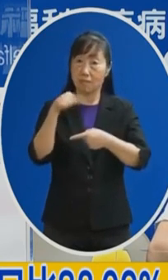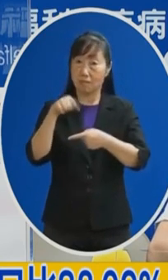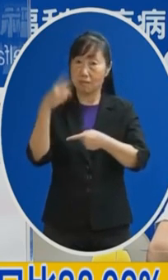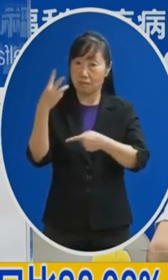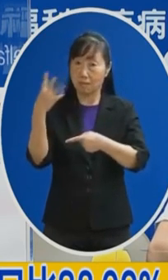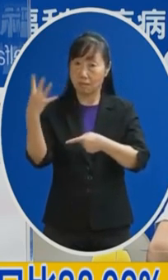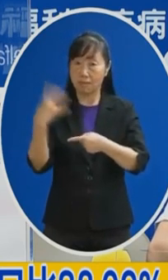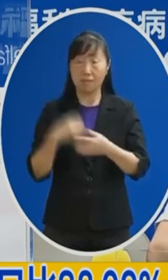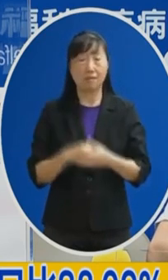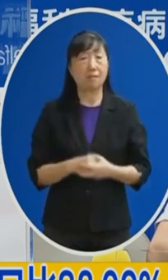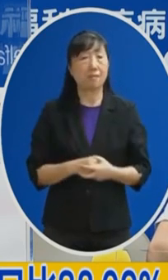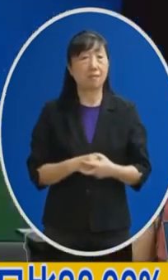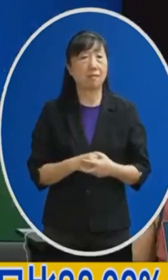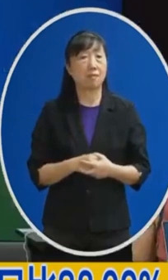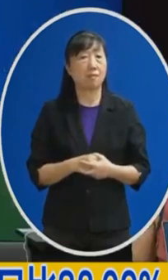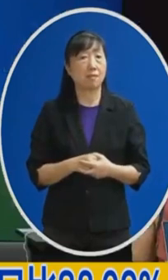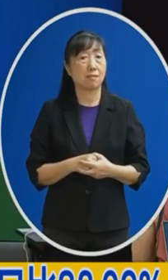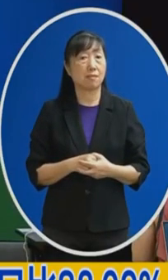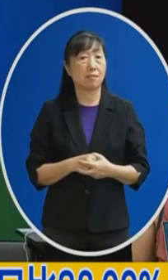56.34%。